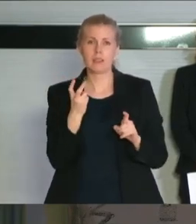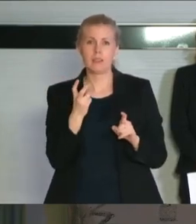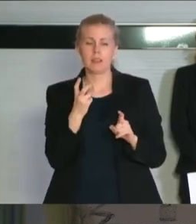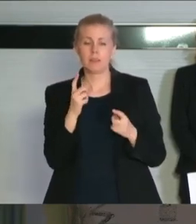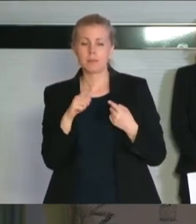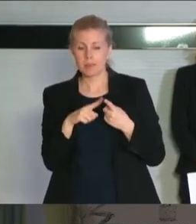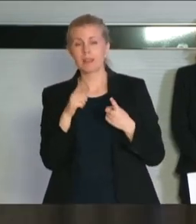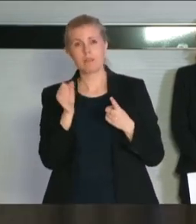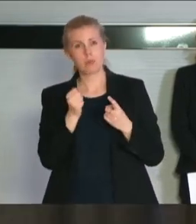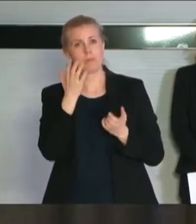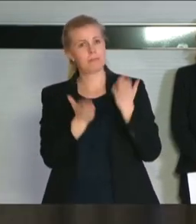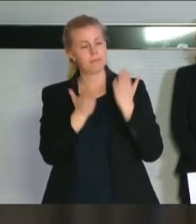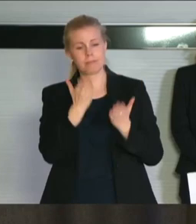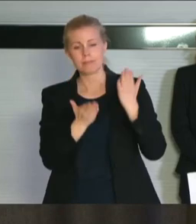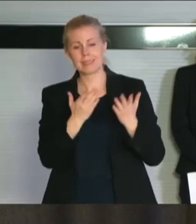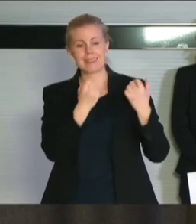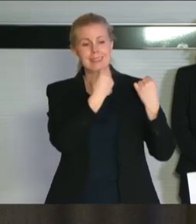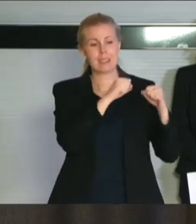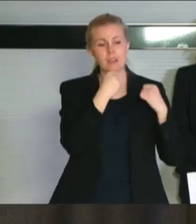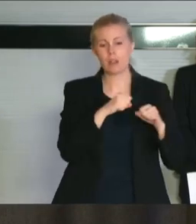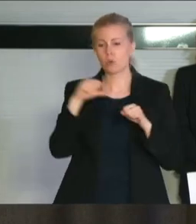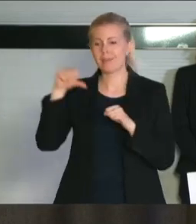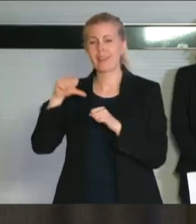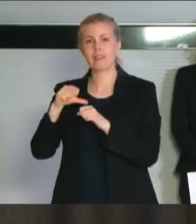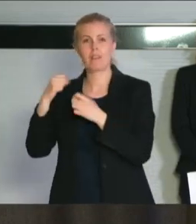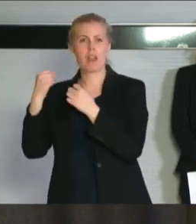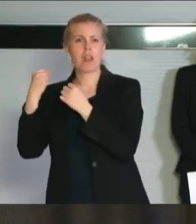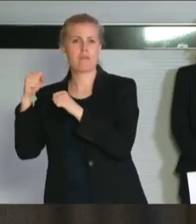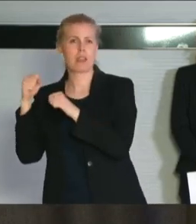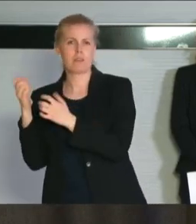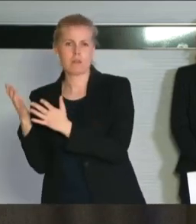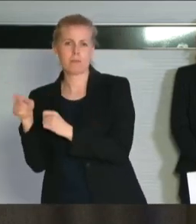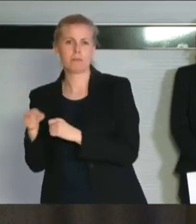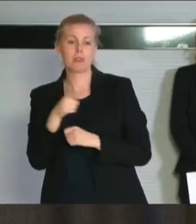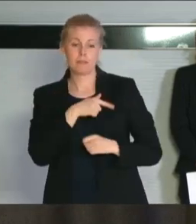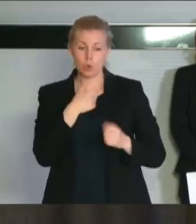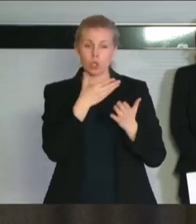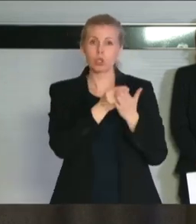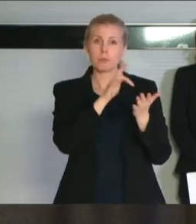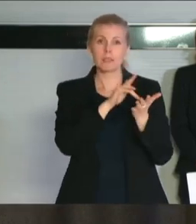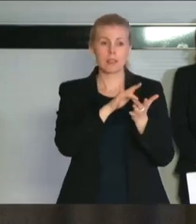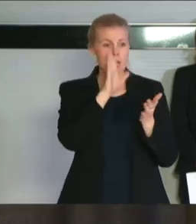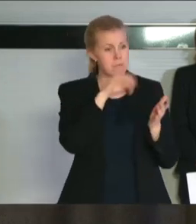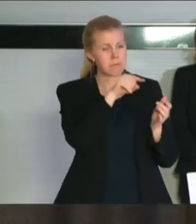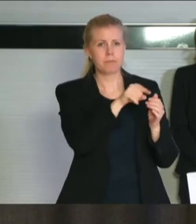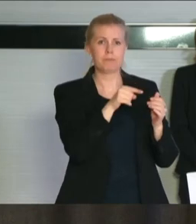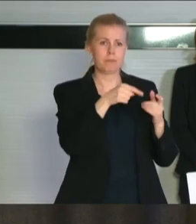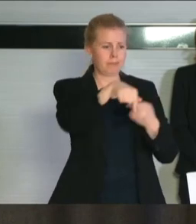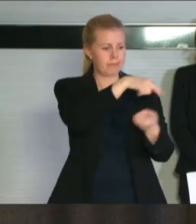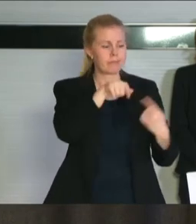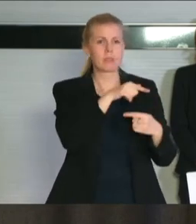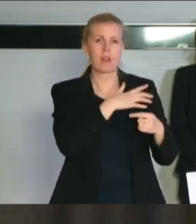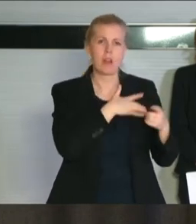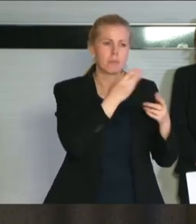vurdere tiltakene opp mot hva de negative effektene. På mange av kjøpesentrene våre er der matbutikker, der er